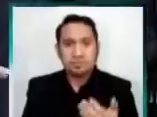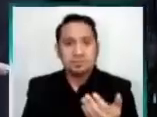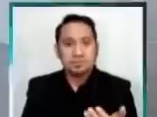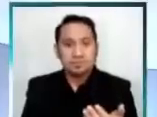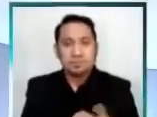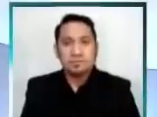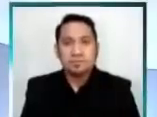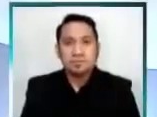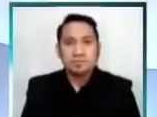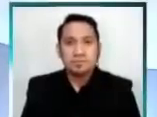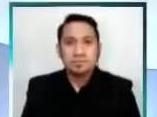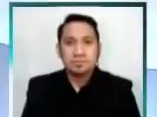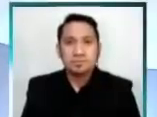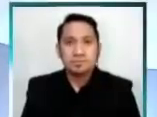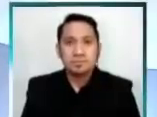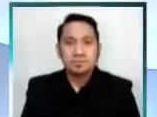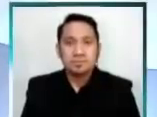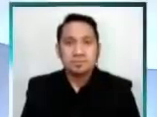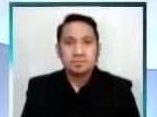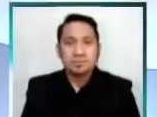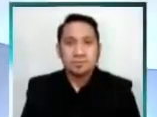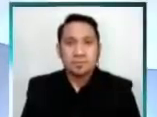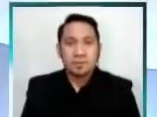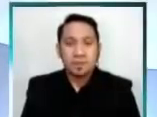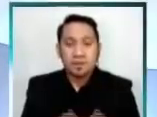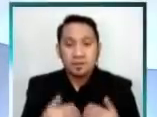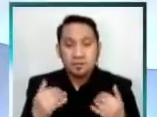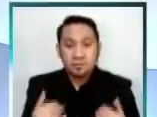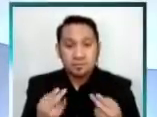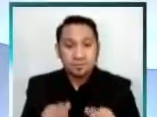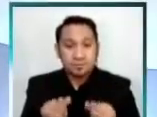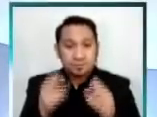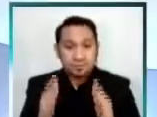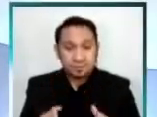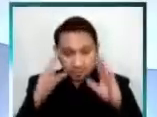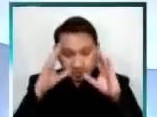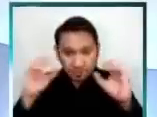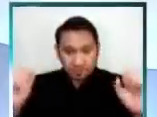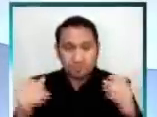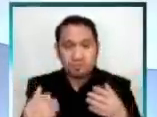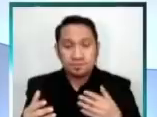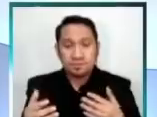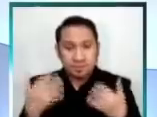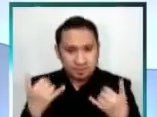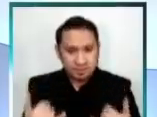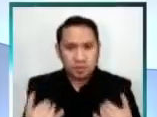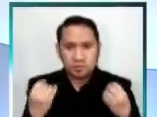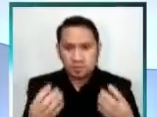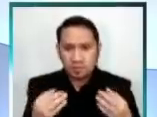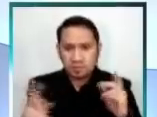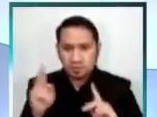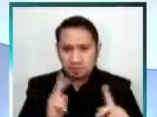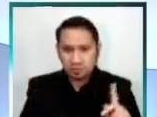News. May pakiusap ang ilang presidential aspirants sa publiko sa gitna ng lumolobong bilang na nagkaka-COVID sa bansa.